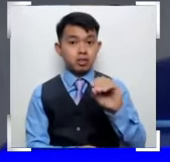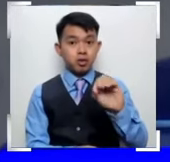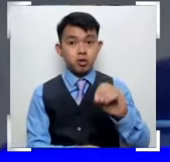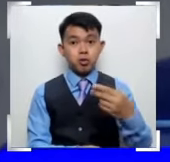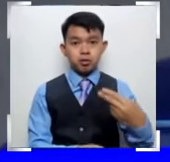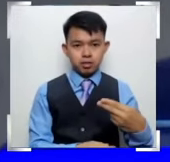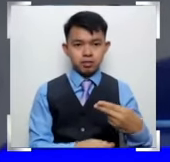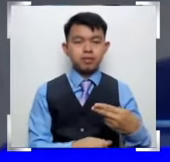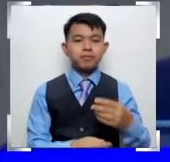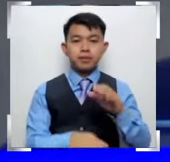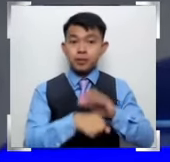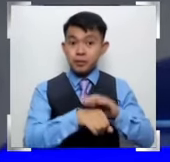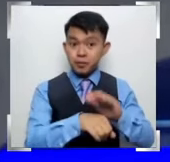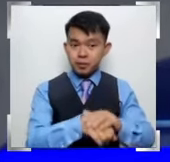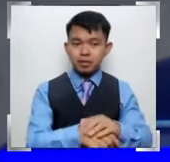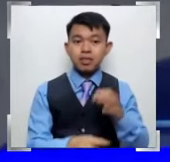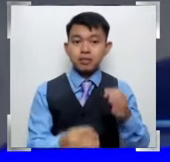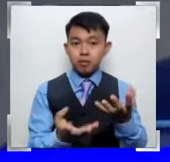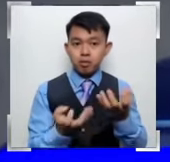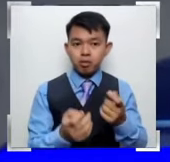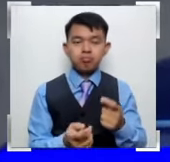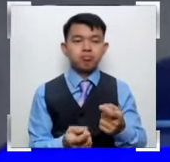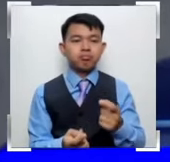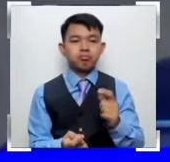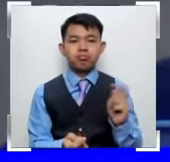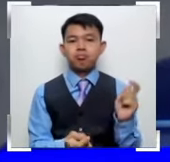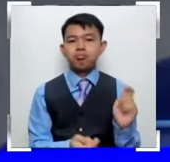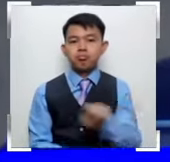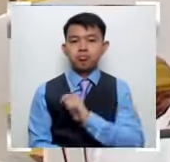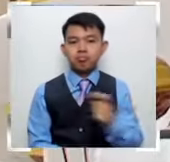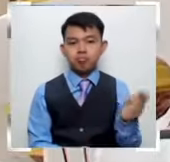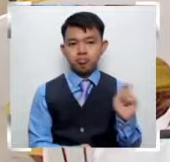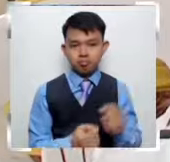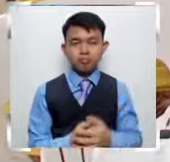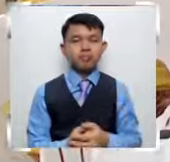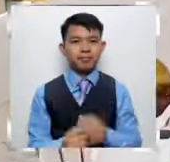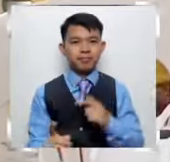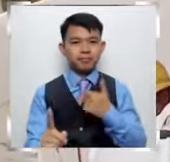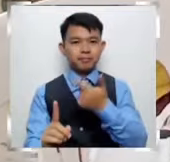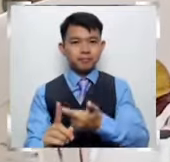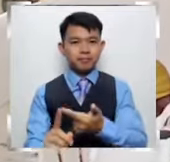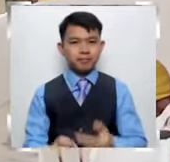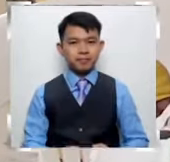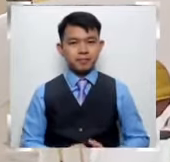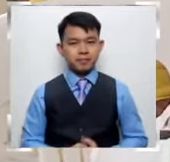magpenitensya. Saksi, sina Mark Salazar at Leigh Alves.